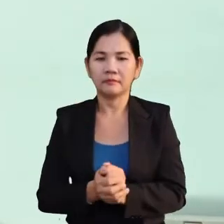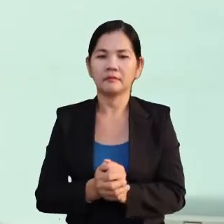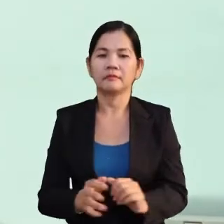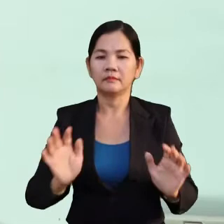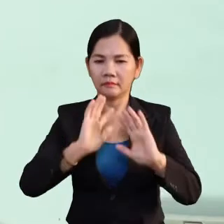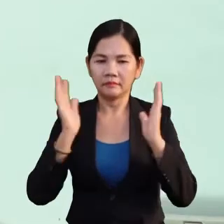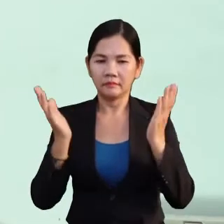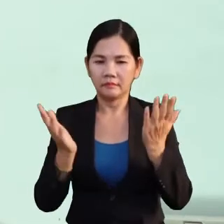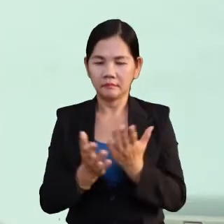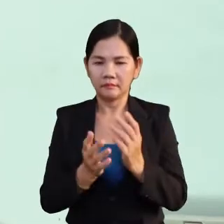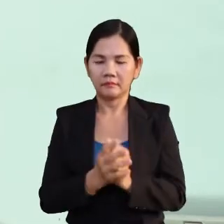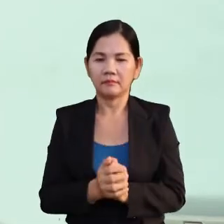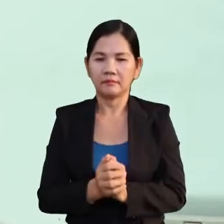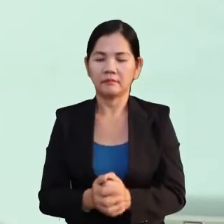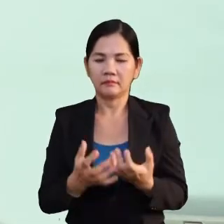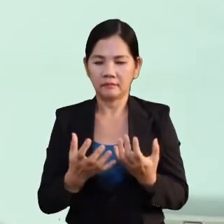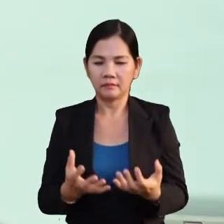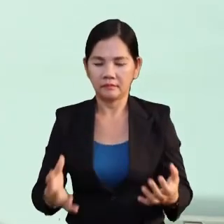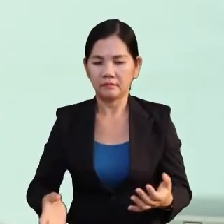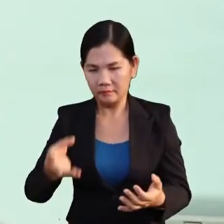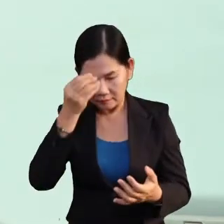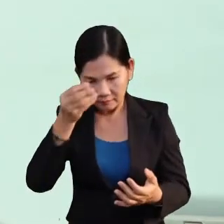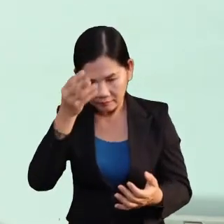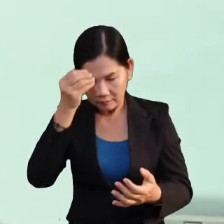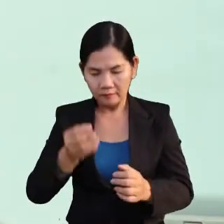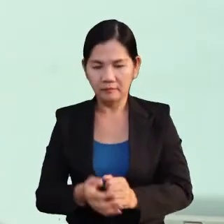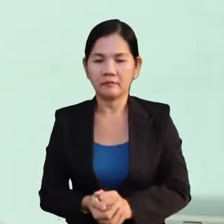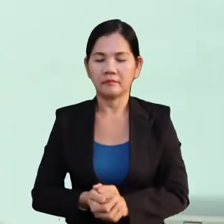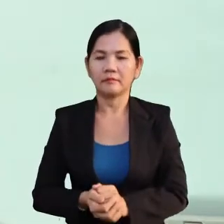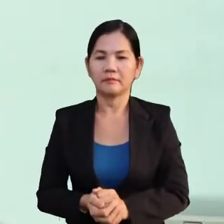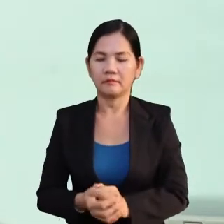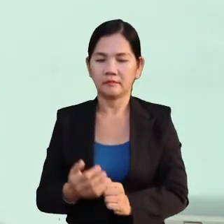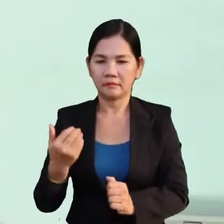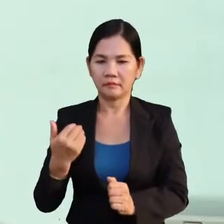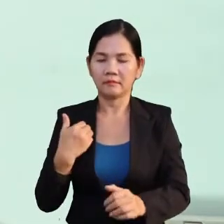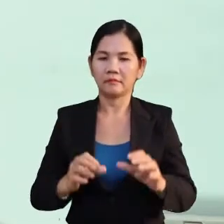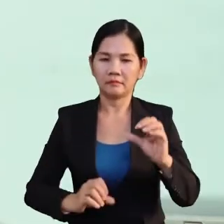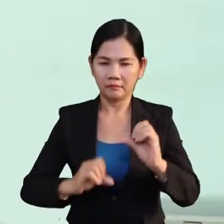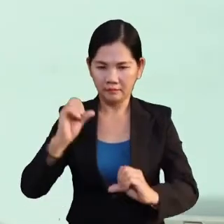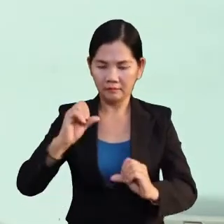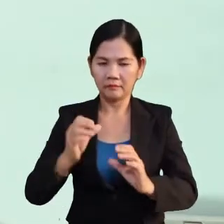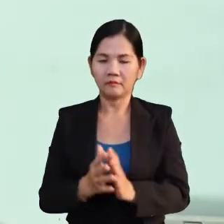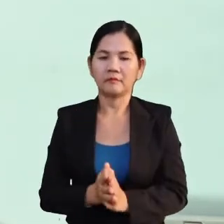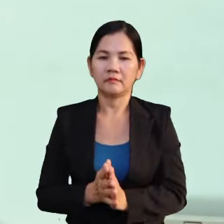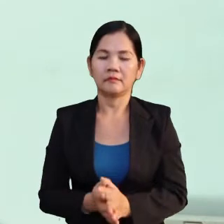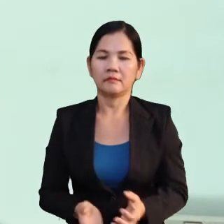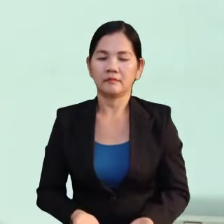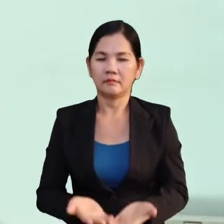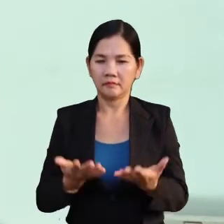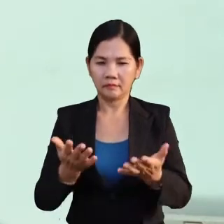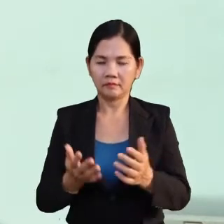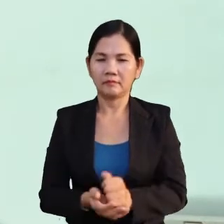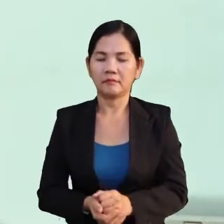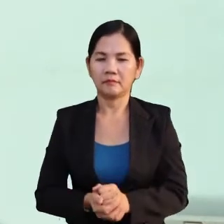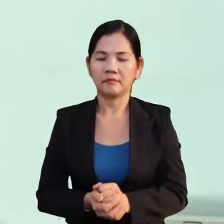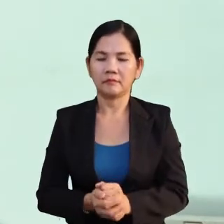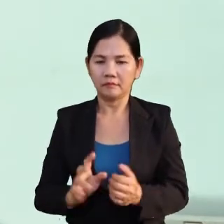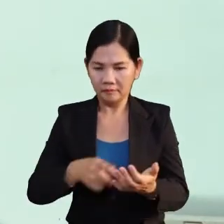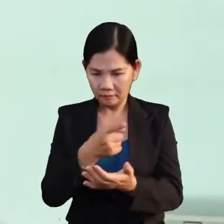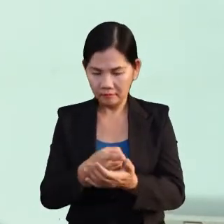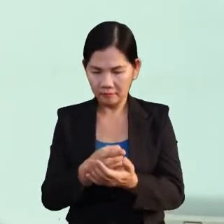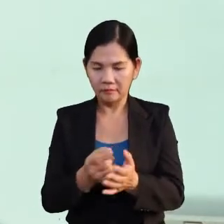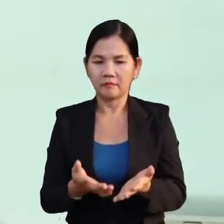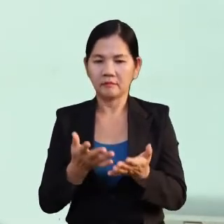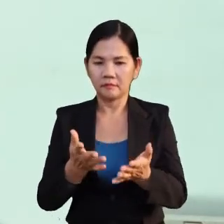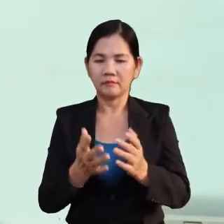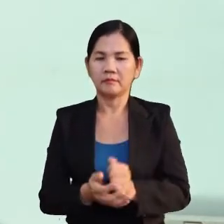ងដែលយើងហៅថាជាសម្ភារៈសិក្សាអញ្ចឹងមានអាចមានលើសជាងនឹងទៅទៀតណាមានច្រើនជាងនេះទៅទៀតចាកូនកូនចូលរួមអានដោយខ្លួន